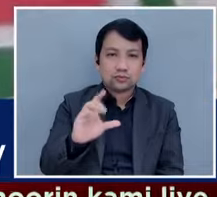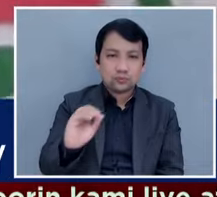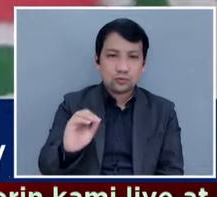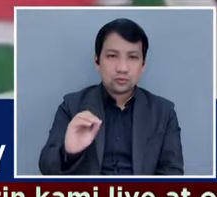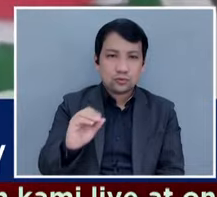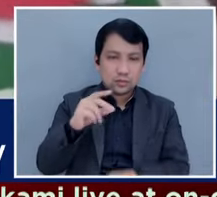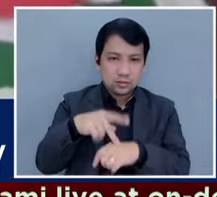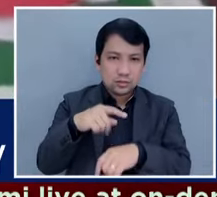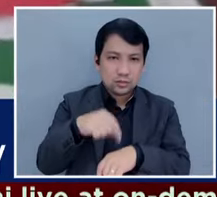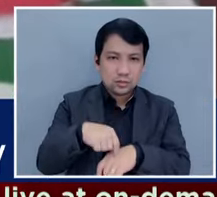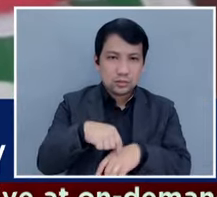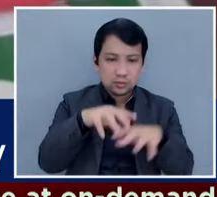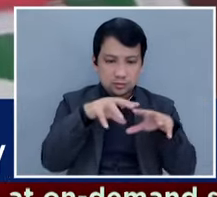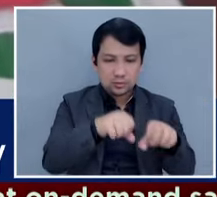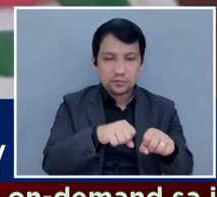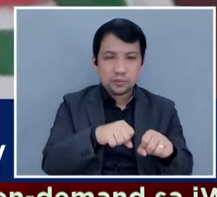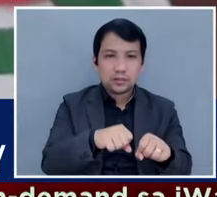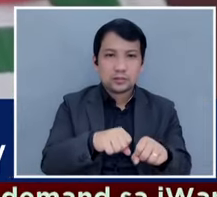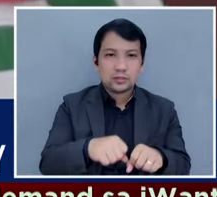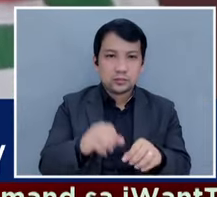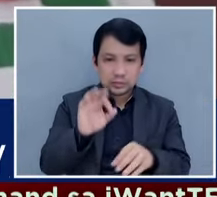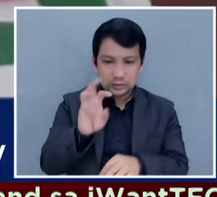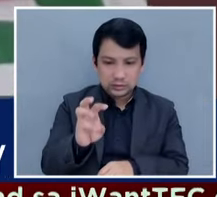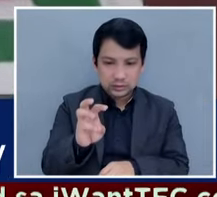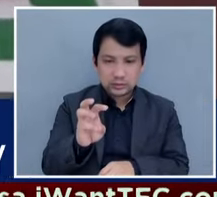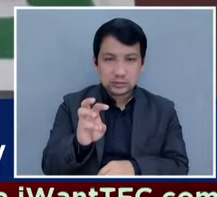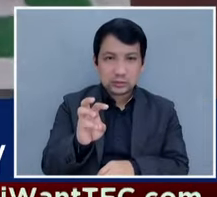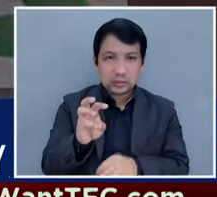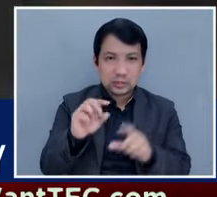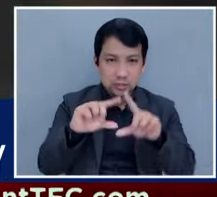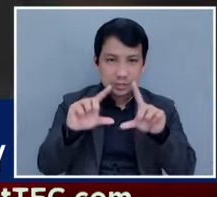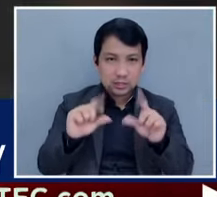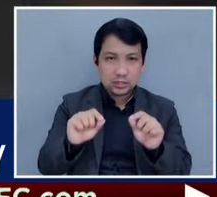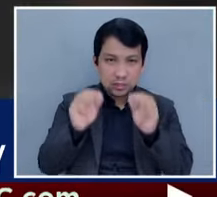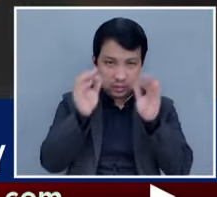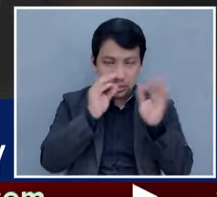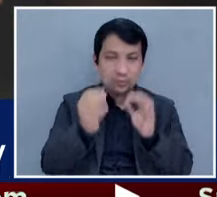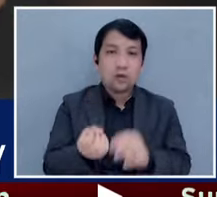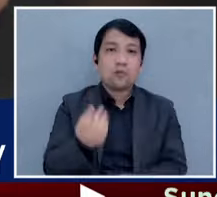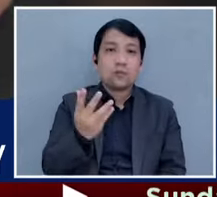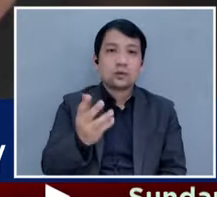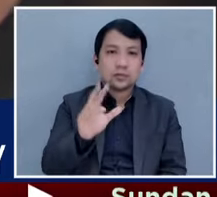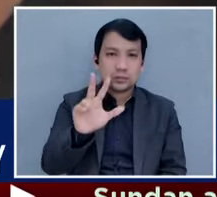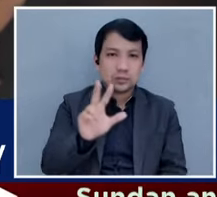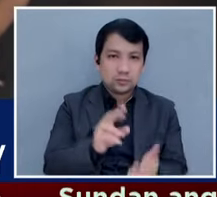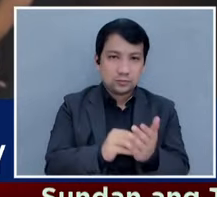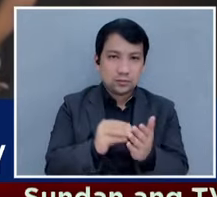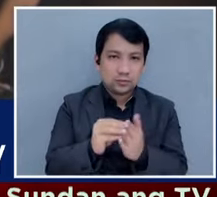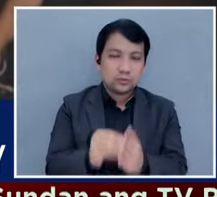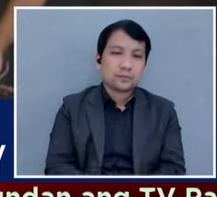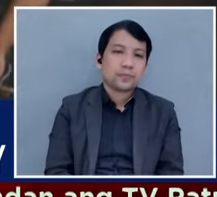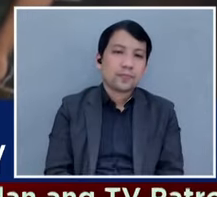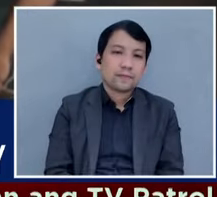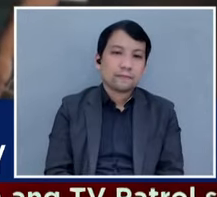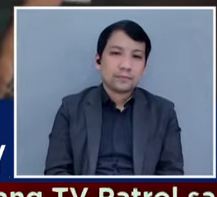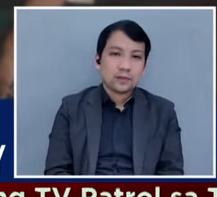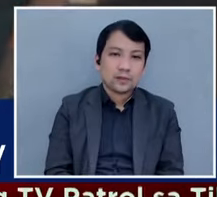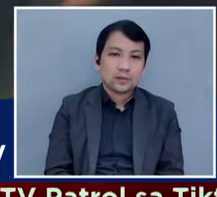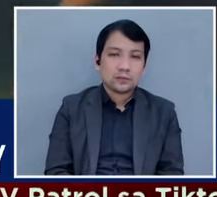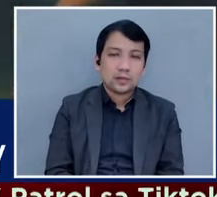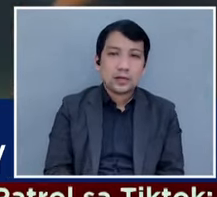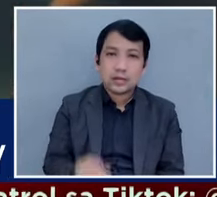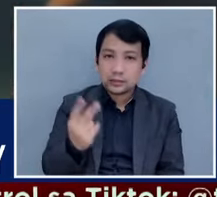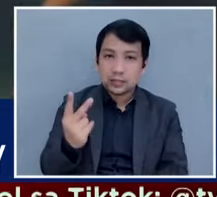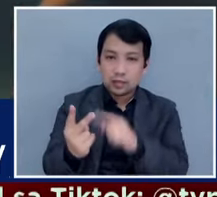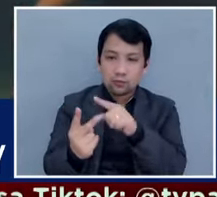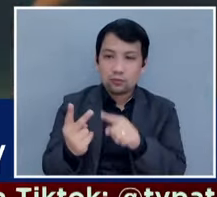bat sa kanila ang 6 na pakete ng hinihinalang shabu na aabot sa higit 3 milyong piso ang halaga. Napag-alamang 2 sa 3 suspect